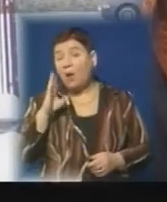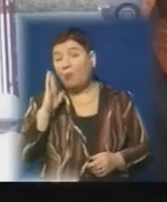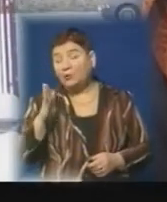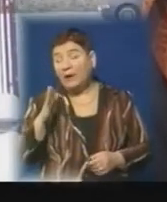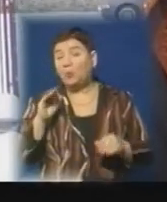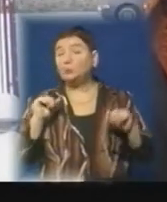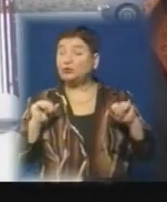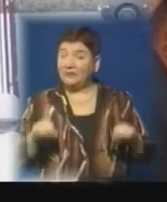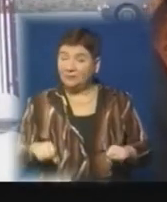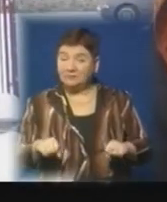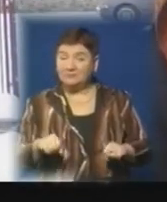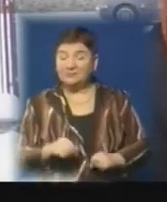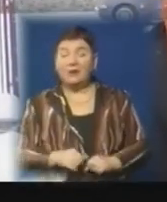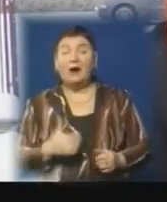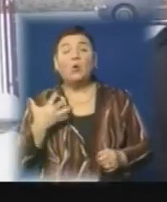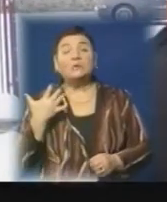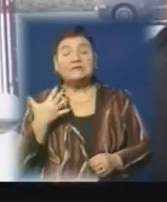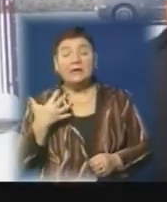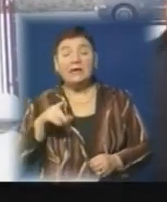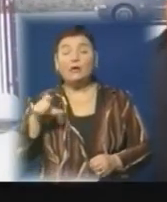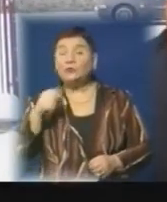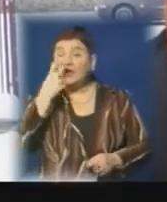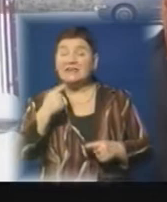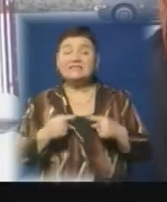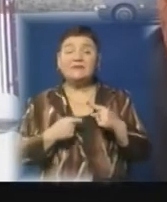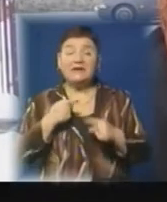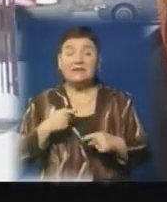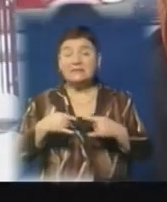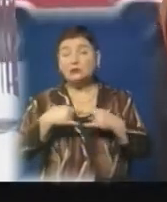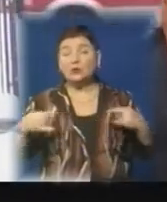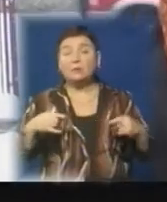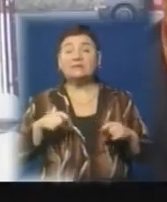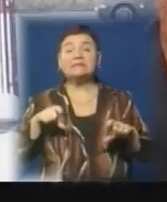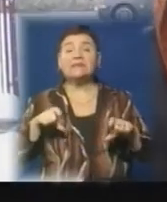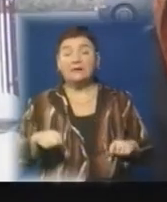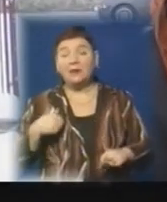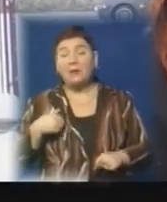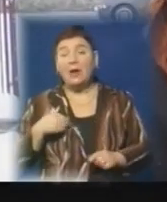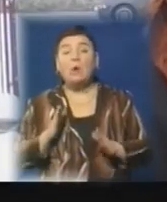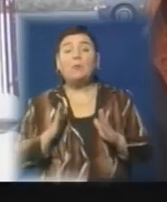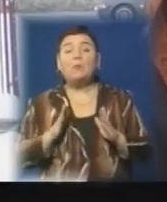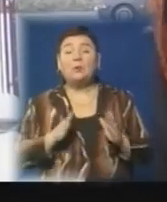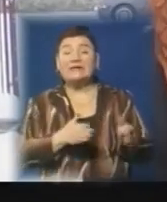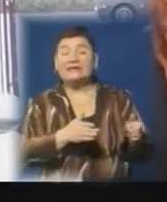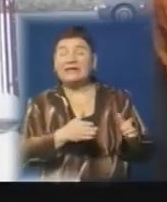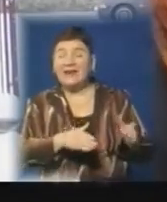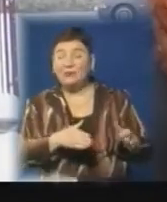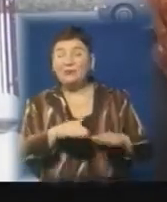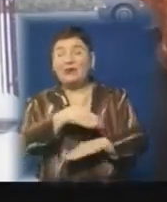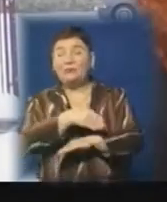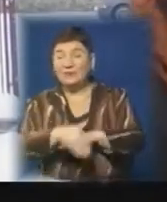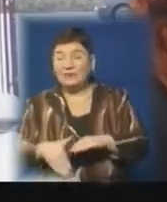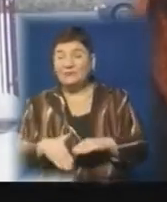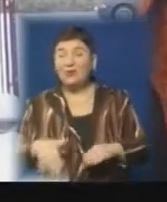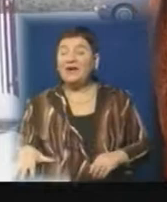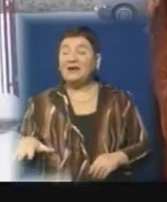можливо. Оскільки люди звикли за столом сидіти, то ми потихеньку починаємо їх витягувати на вулицю і бачити,